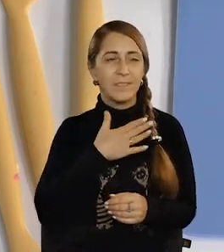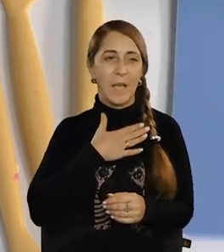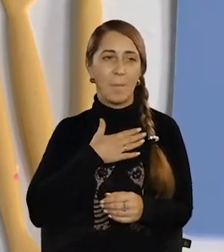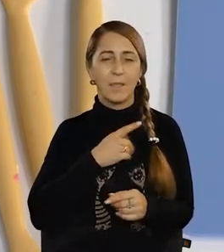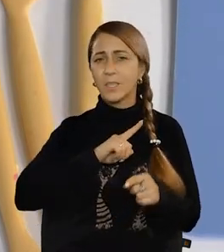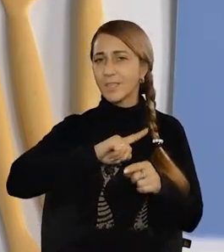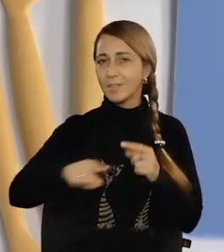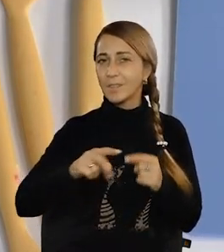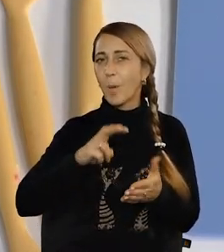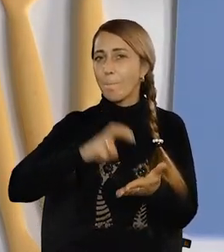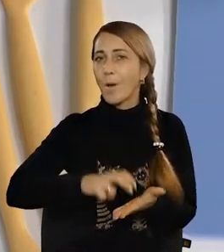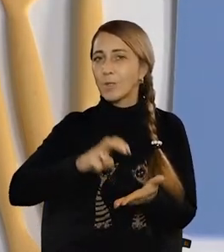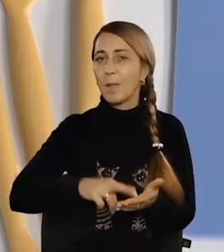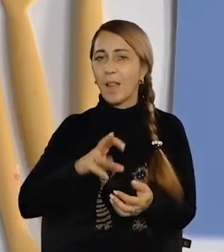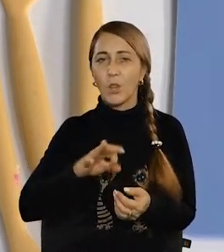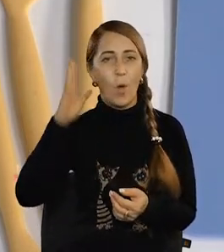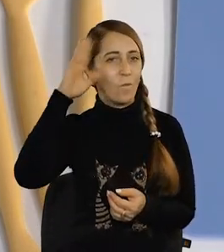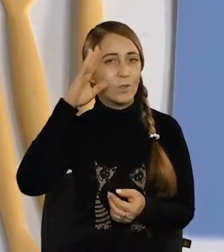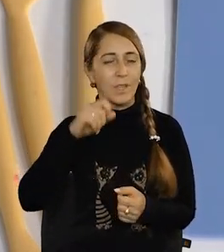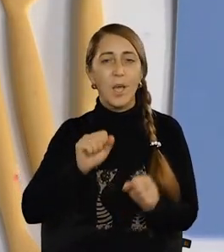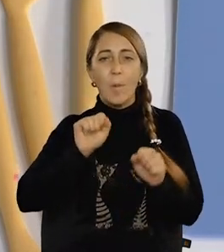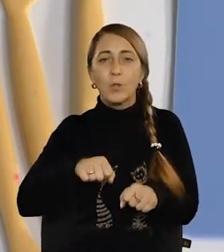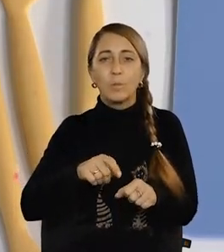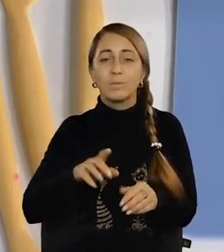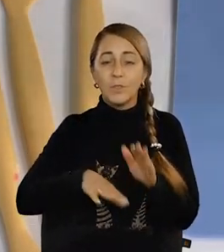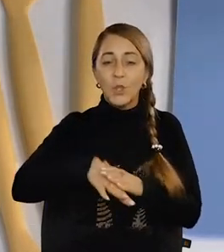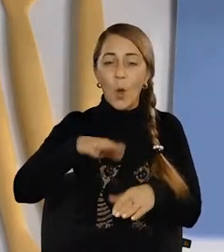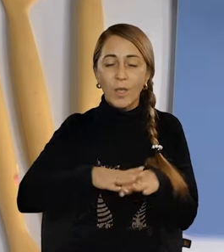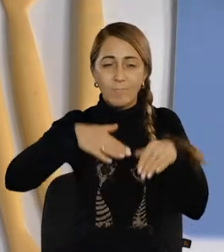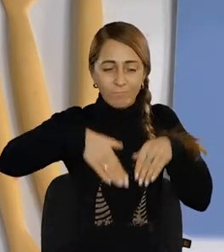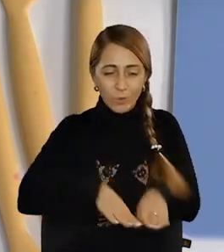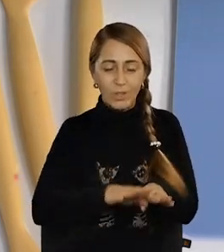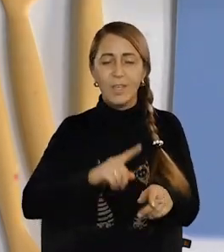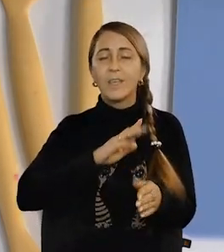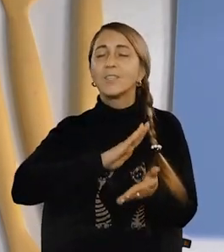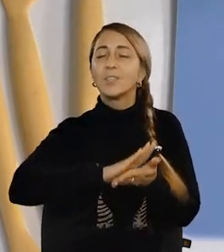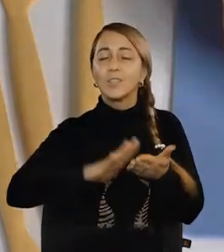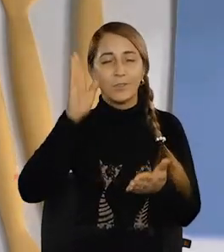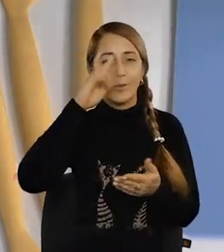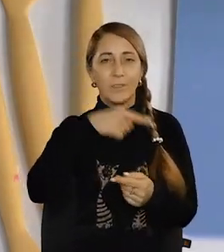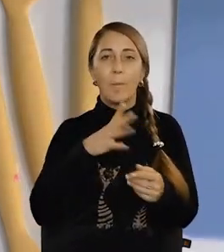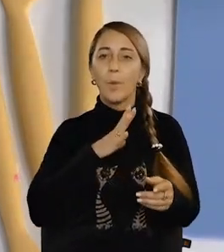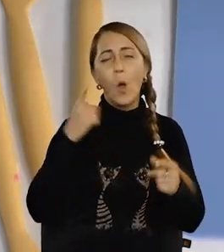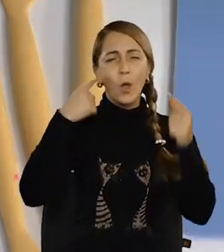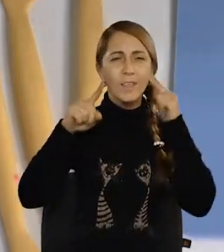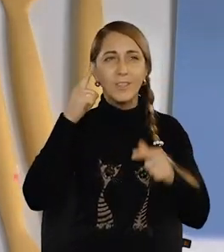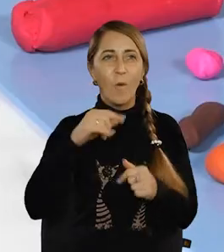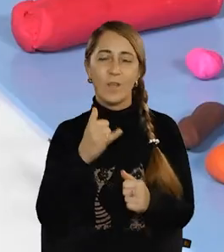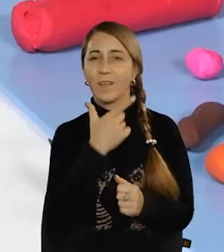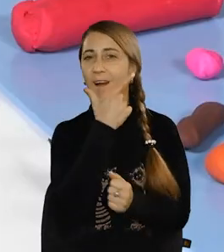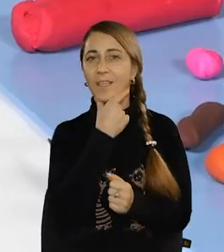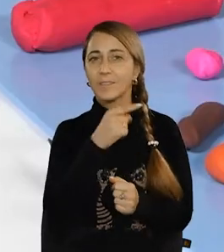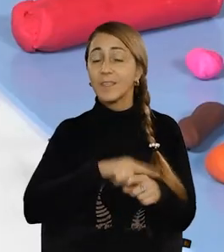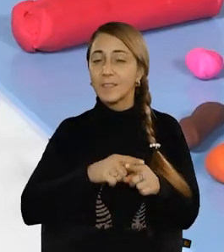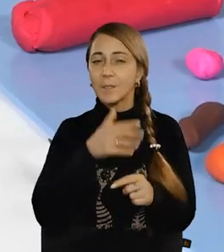і швидко пострибала до води, щоб нарешті вмочити ноги в чисту блакить. Там дійсно було казково і красиво. Тим